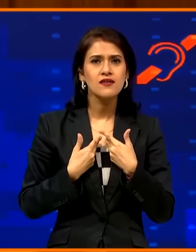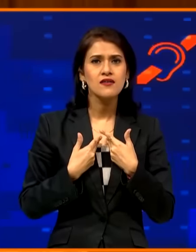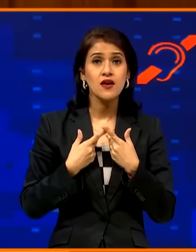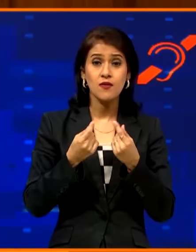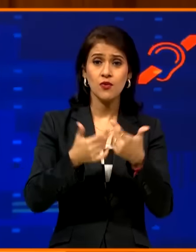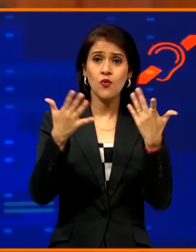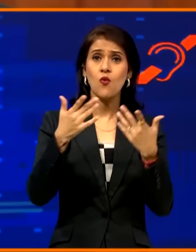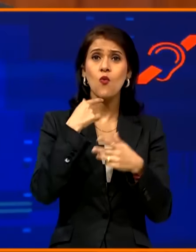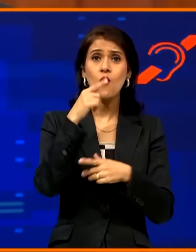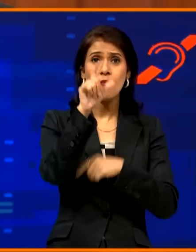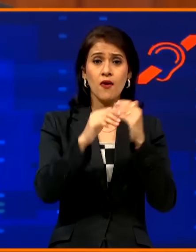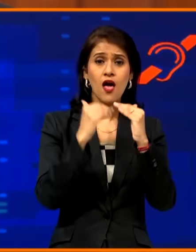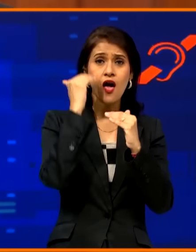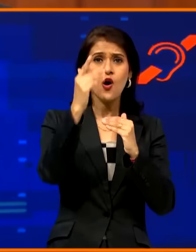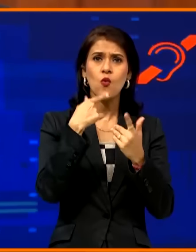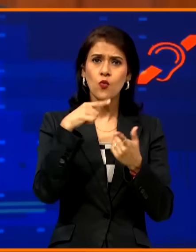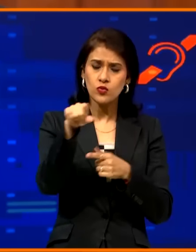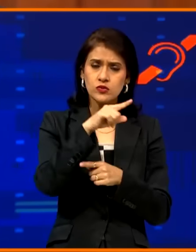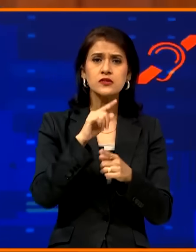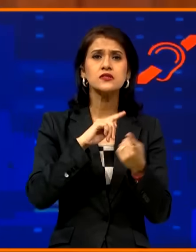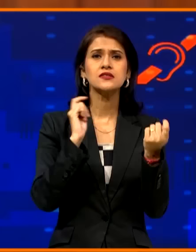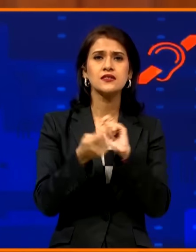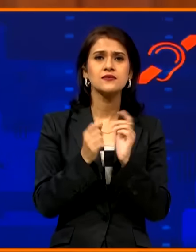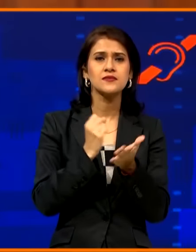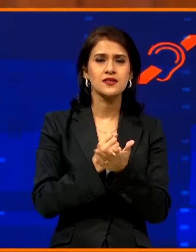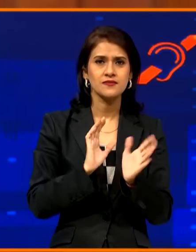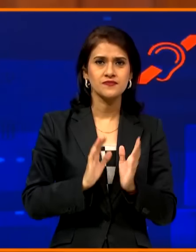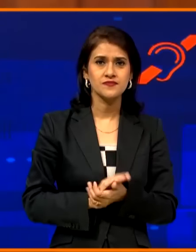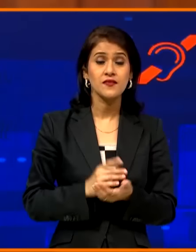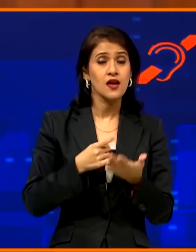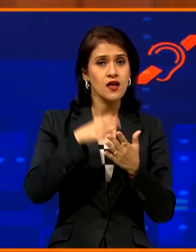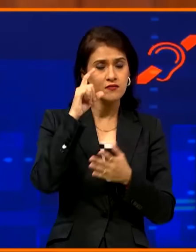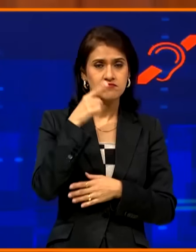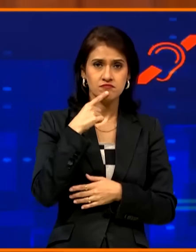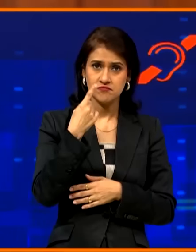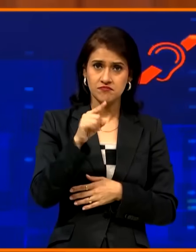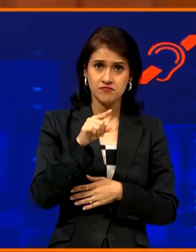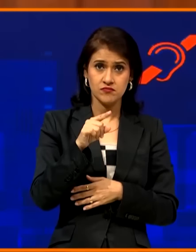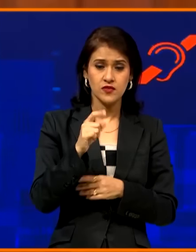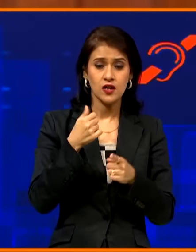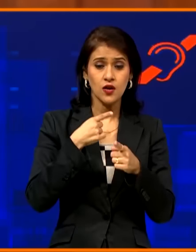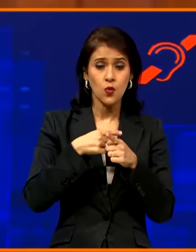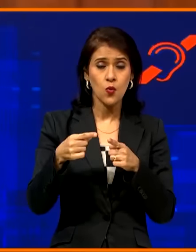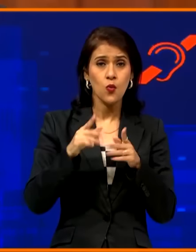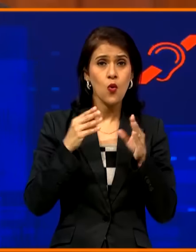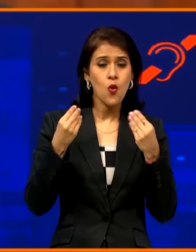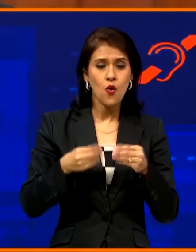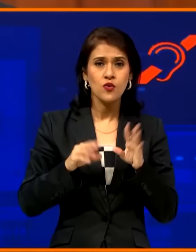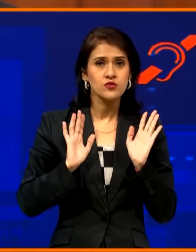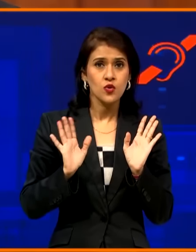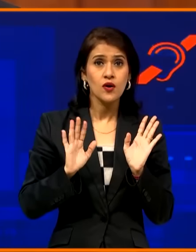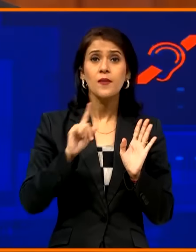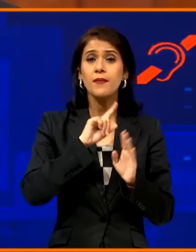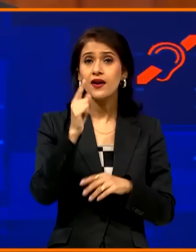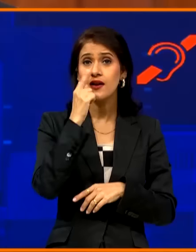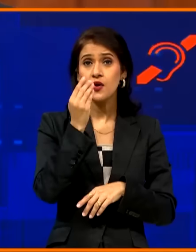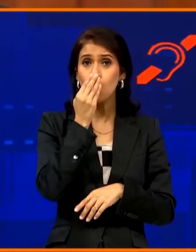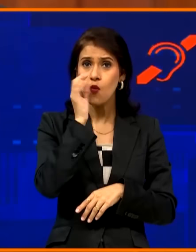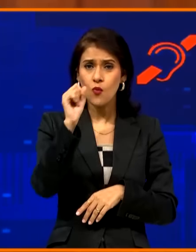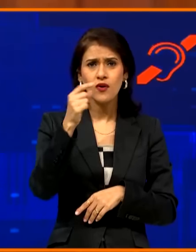बड़े लोगों को देखिए आप जो बात कह रहे हैं वो अच्छी बात कह रहे कि खर्चे वाली बात लेकिन यह तो नहीं कि इस्लाम में जैसे लड़कियों के लिए